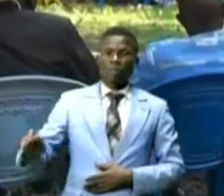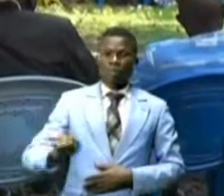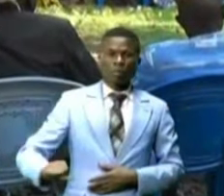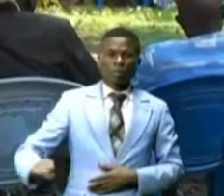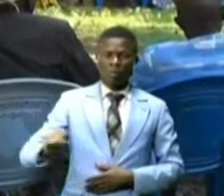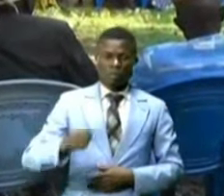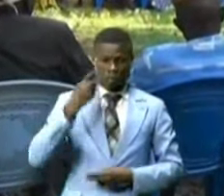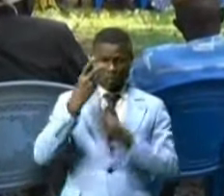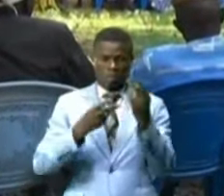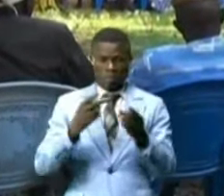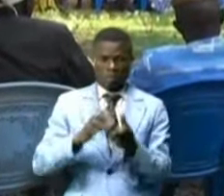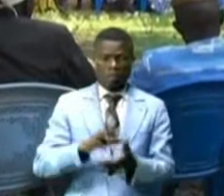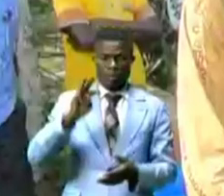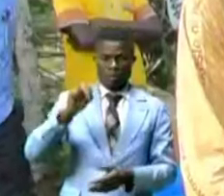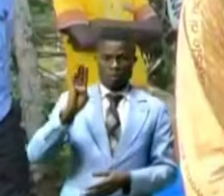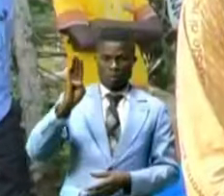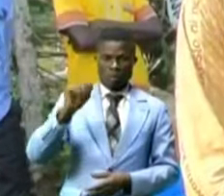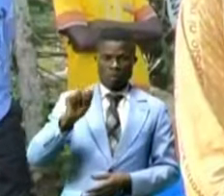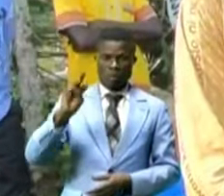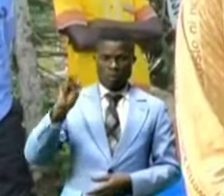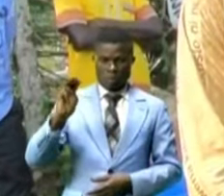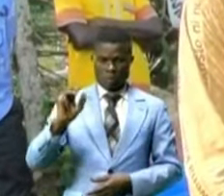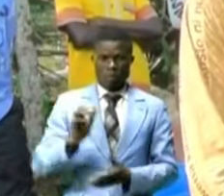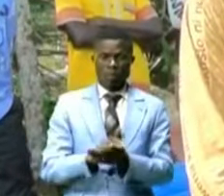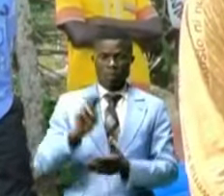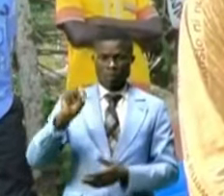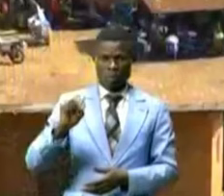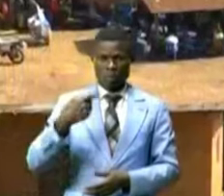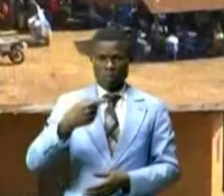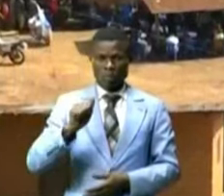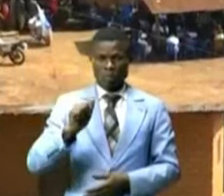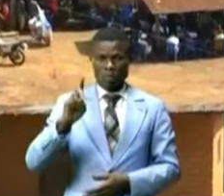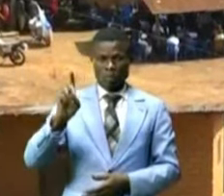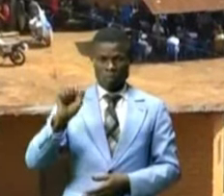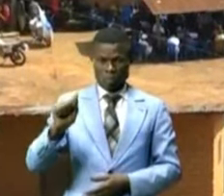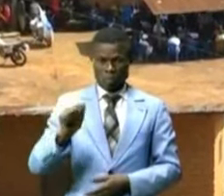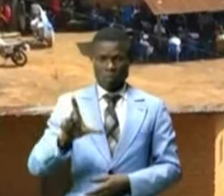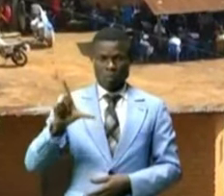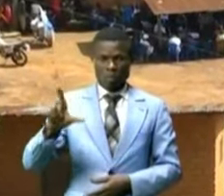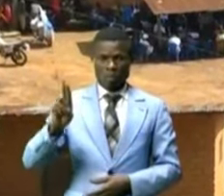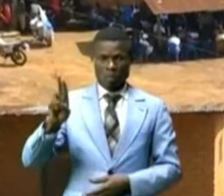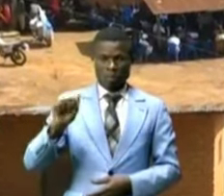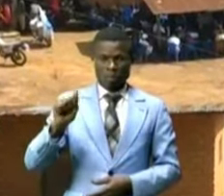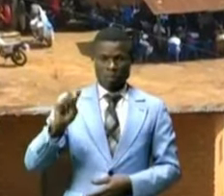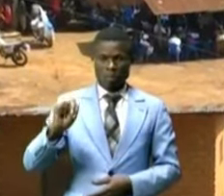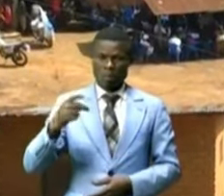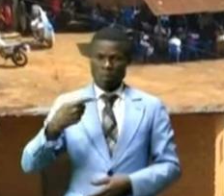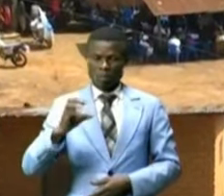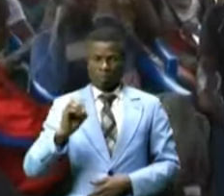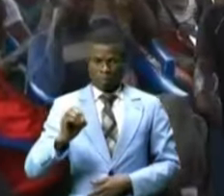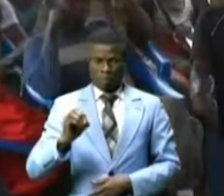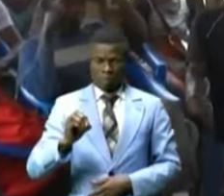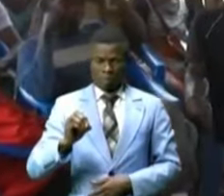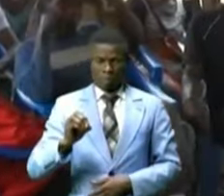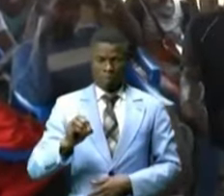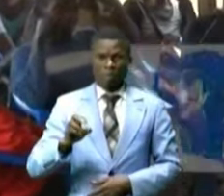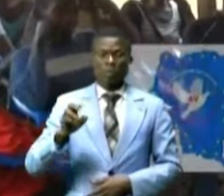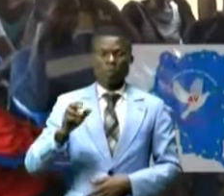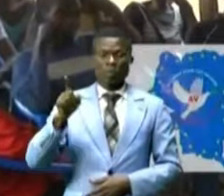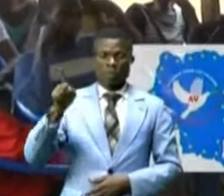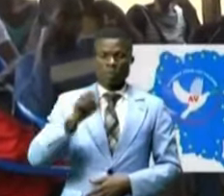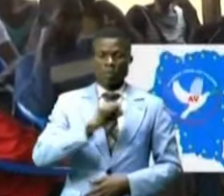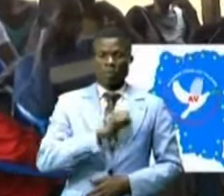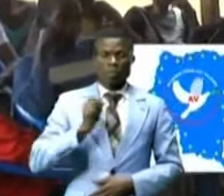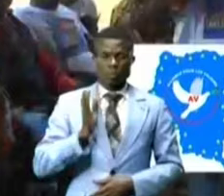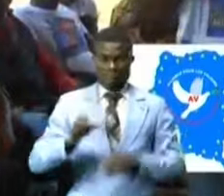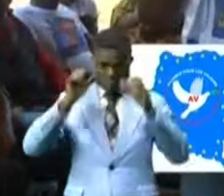le secteur de Mbanga, Nganda Tchoudi, Lubuzi, Luango et Bulanaku, Roger Mwaku, qui est en même